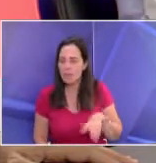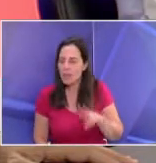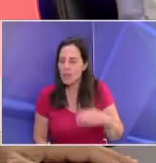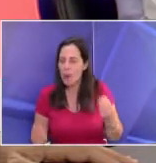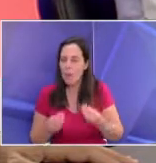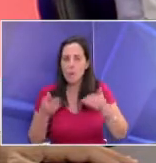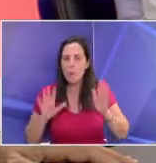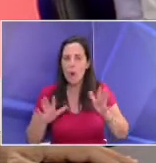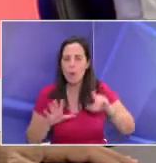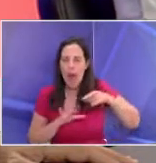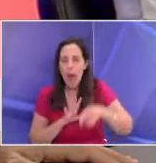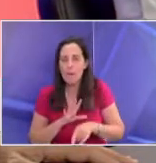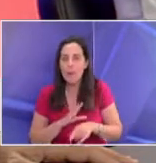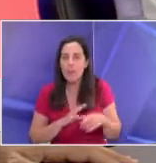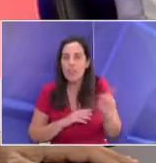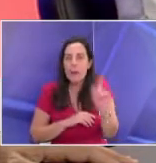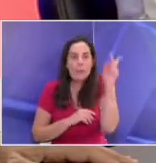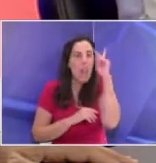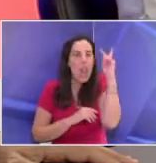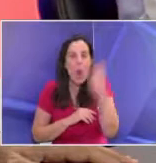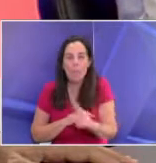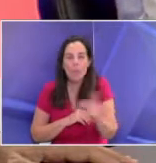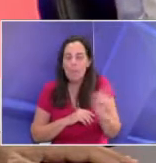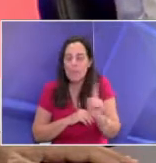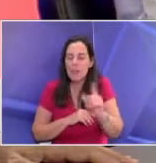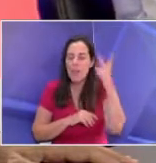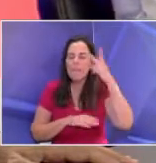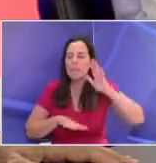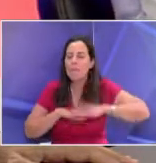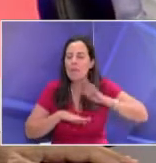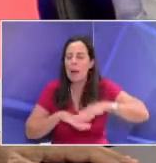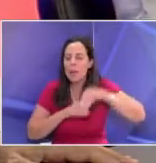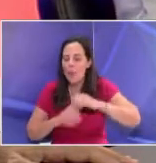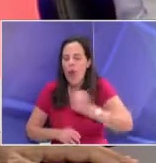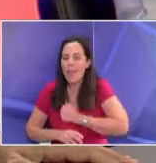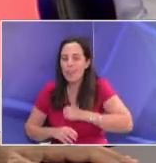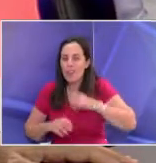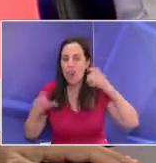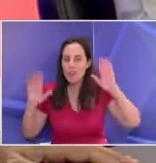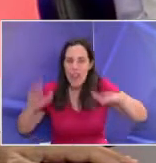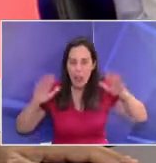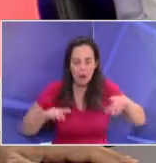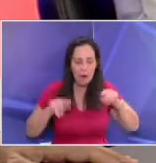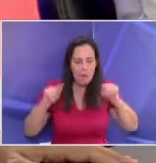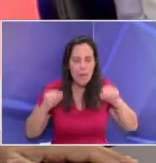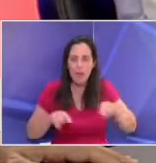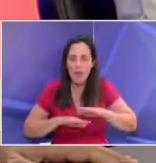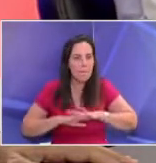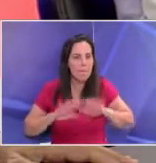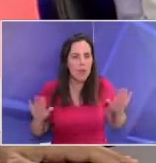משהו מאוד מאוד עמוק, שמי שלא מבין את הדבר הזה, מי שלא מתמחה בתוך הדתות, מגיע בעצם